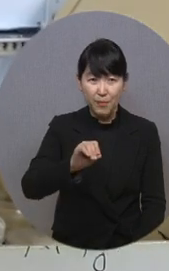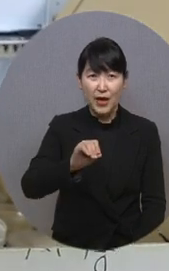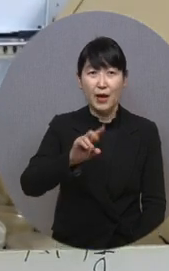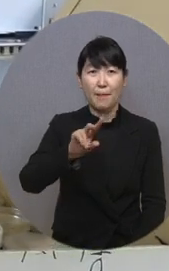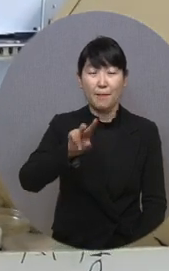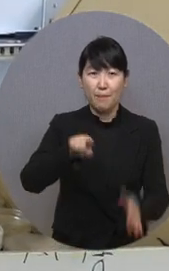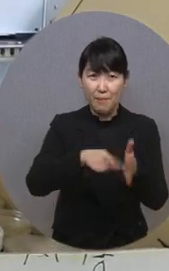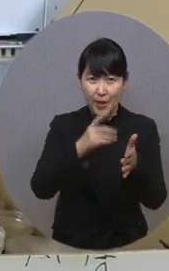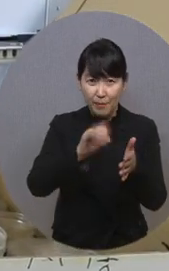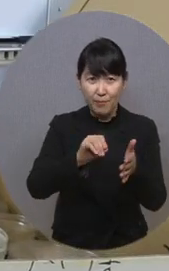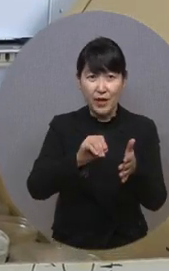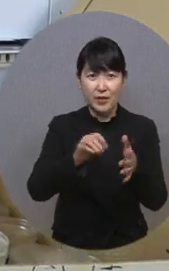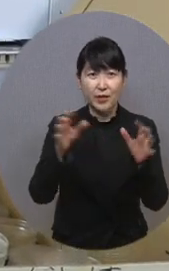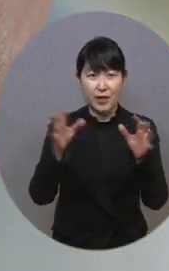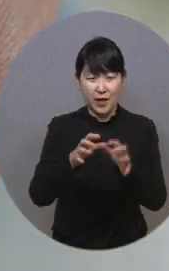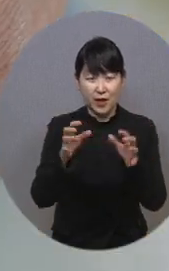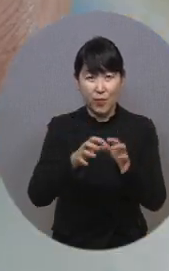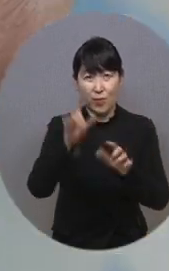모여있다고 생각하시면 됩니다.